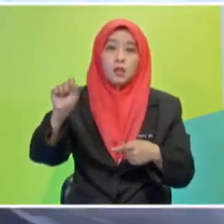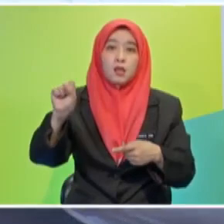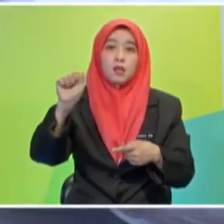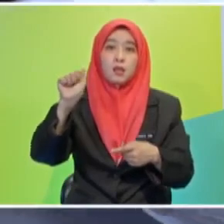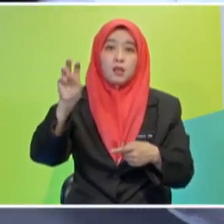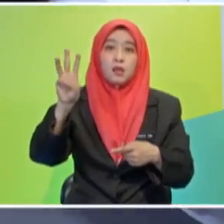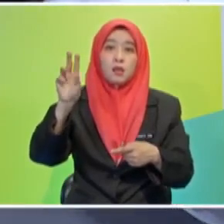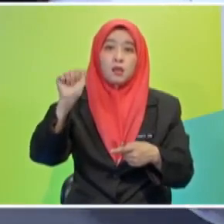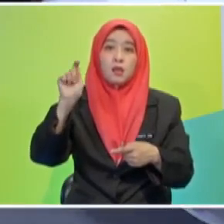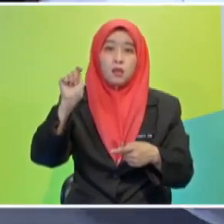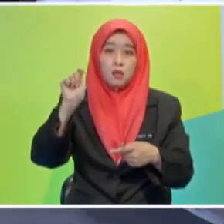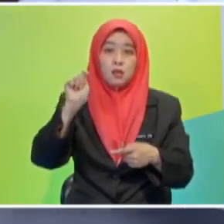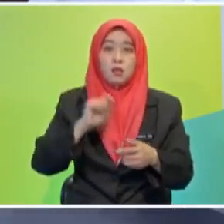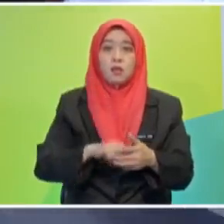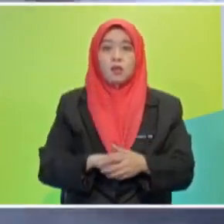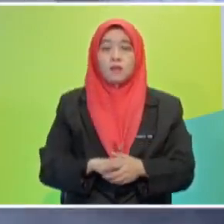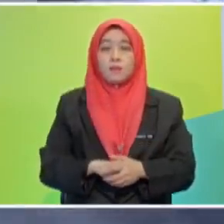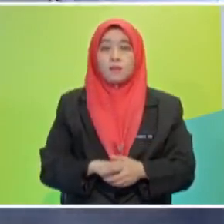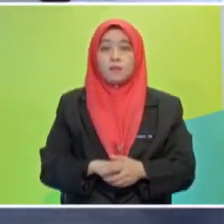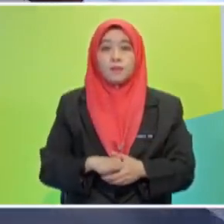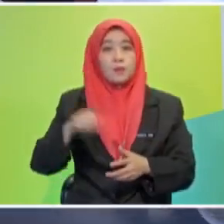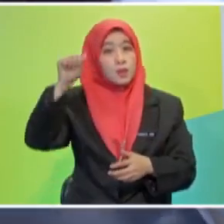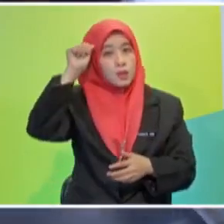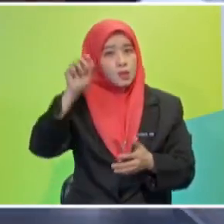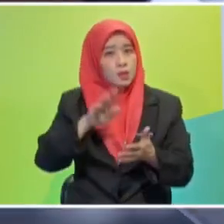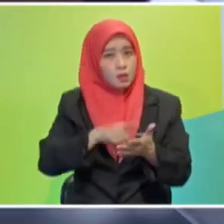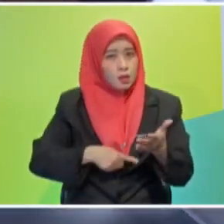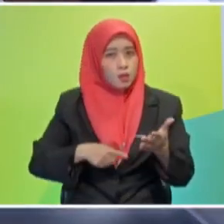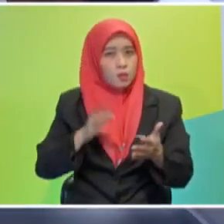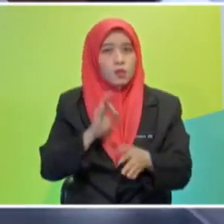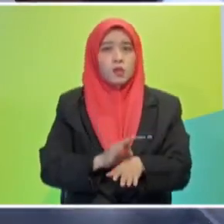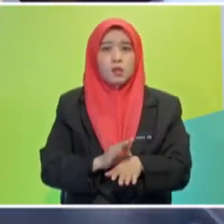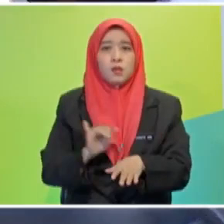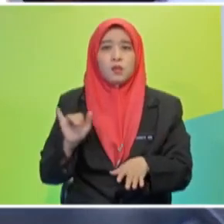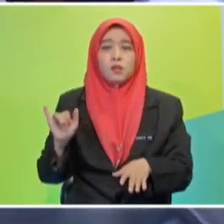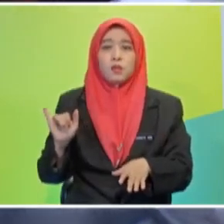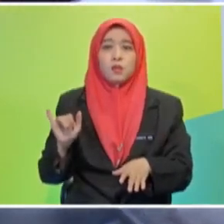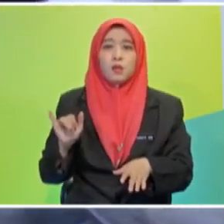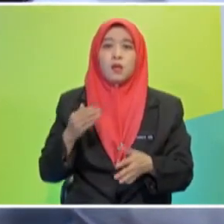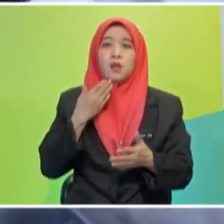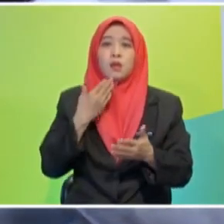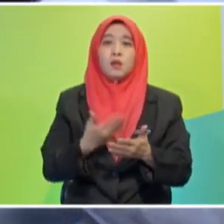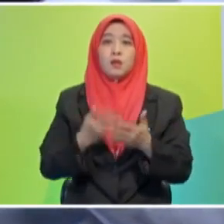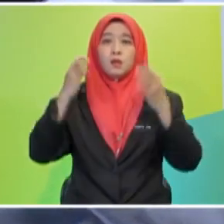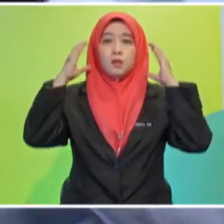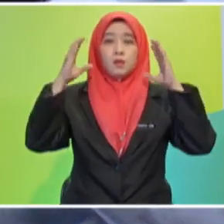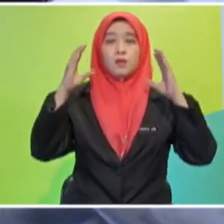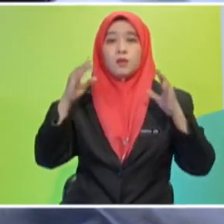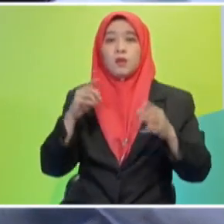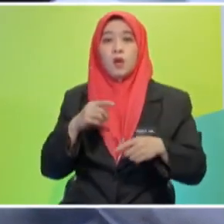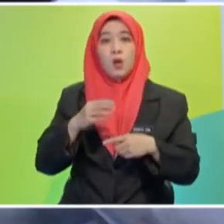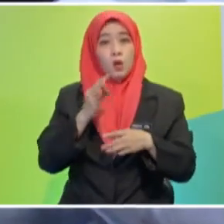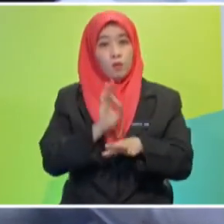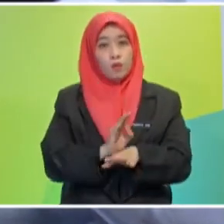Secara asasnya ialah tali. Okey, Aiman, apa fungsi tali sawat? Baik, cikgu. Fungsi tali sawat berfungsi